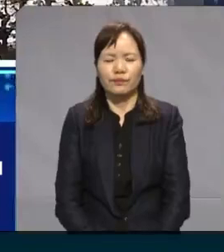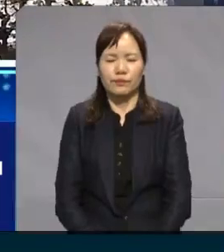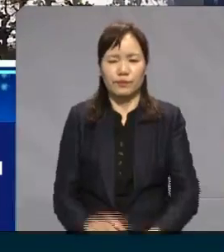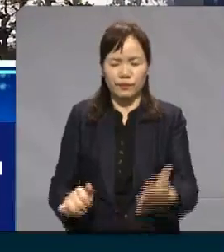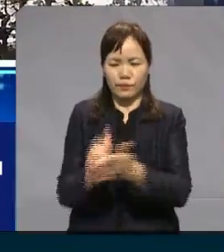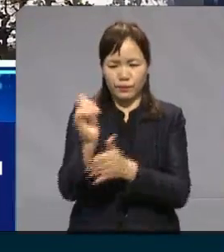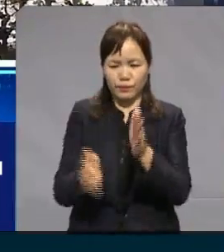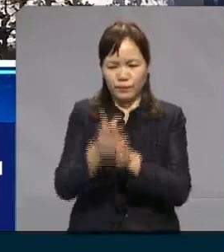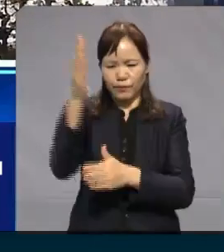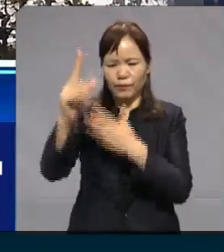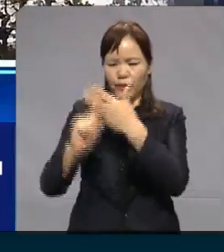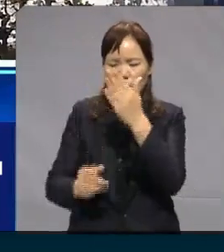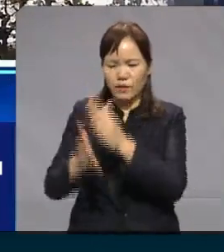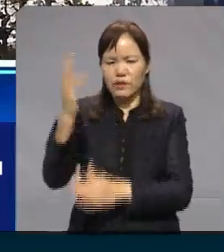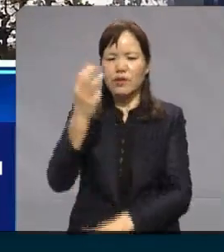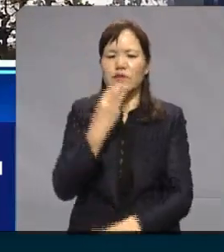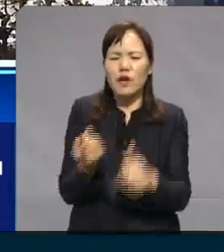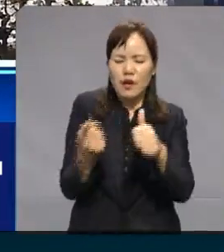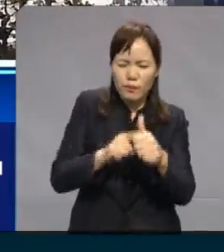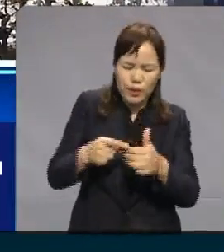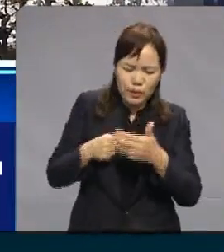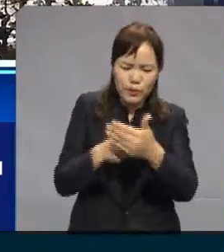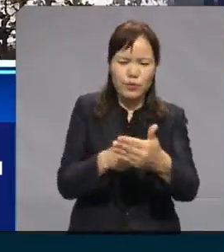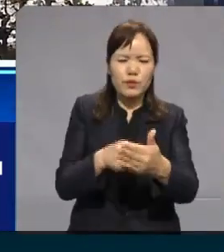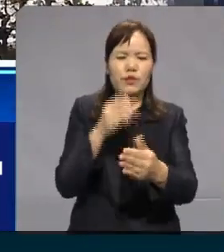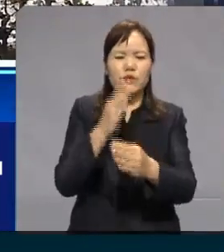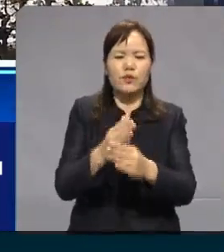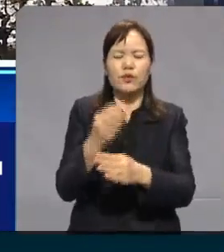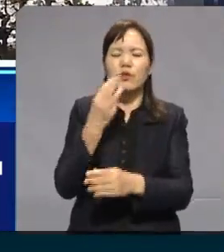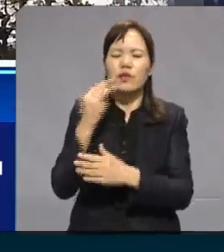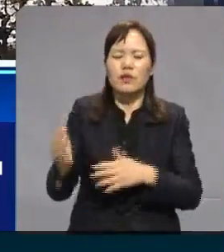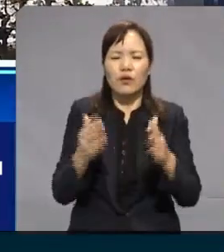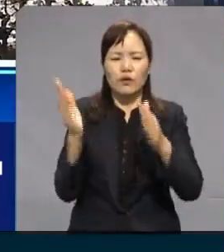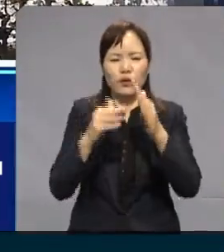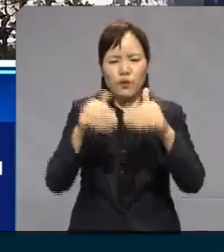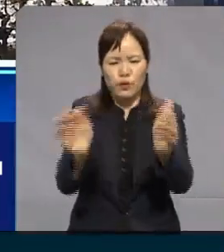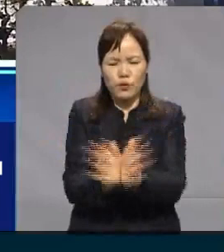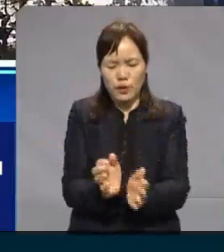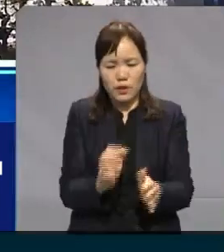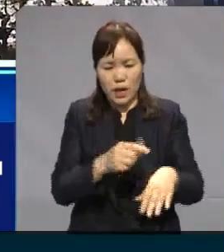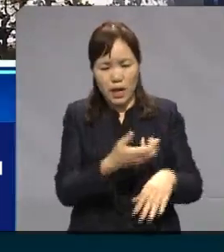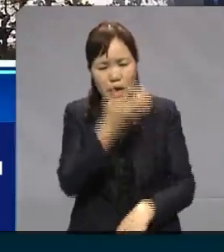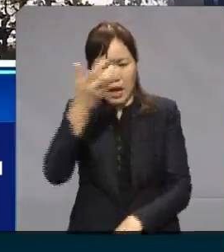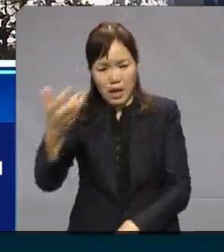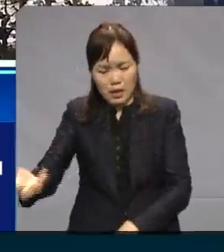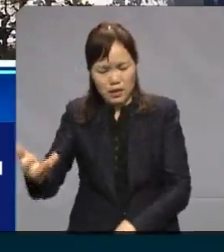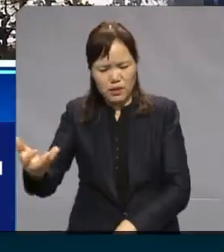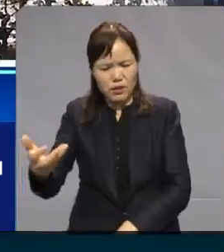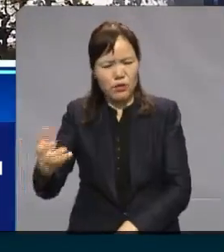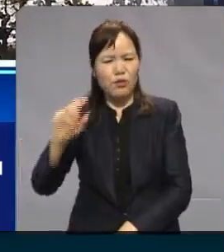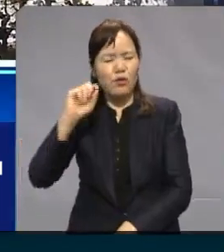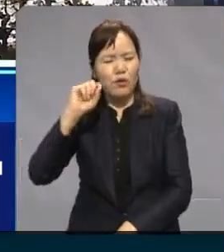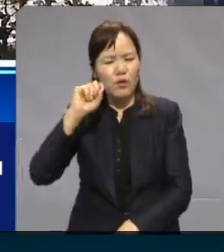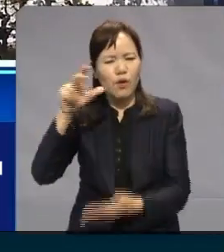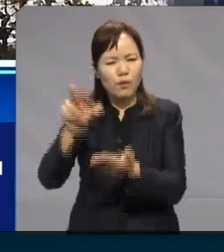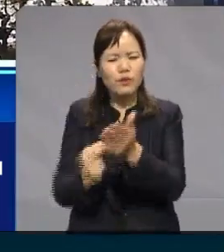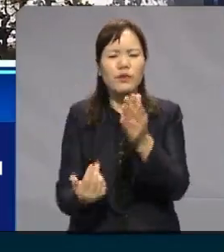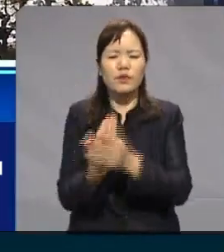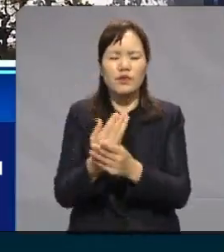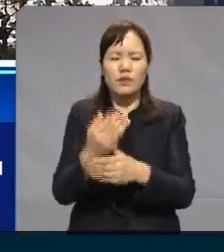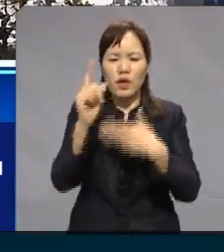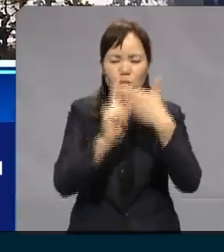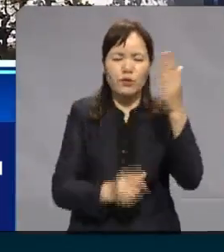김포시 이어 구리시가 서울 편입을 추진하면서 경기도 공공기관 이전이 차지를 빚게 됐습니다 구리시로